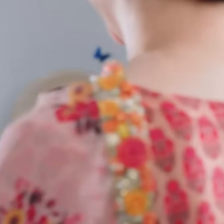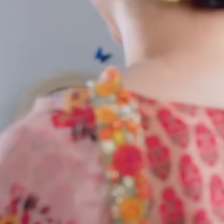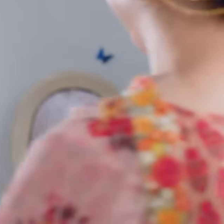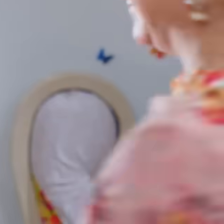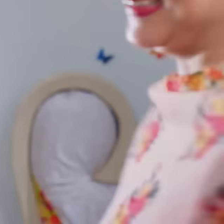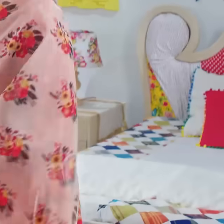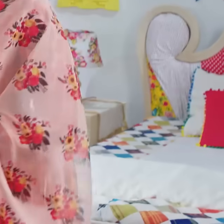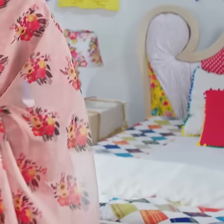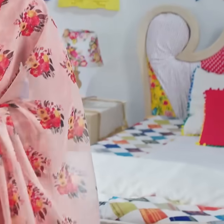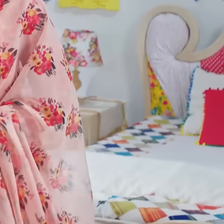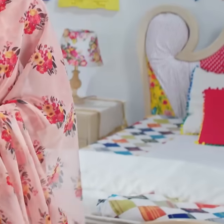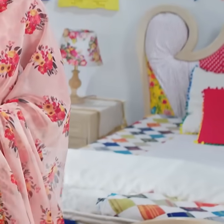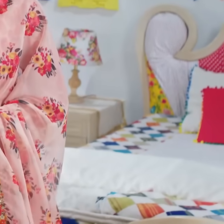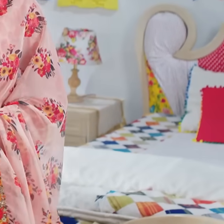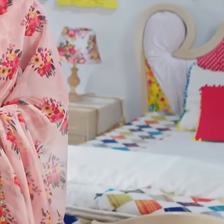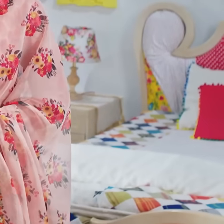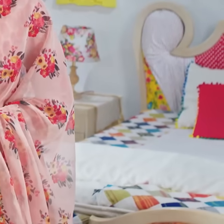ठीक है।